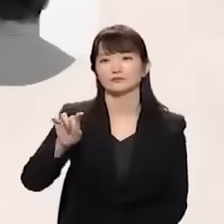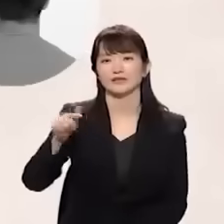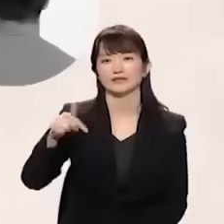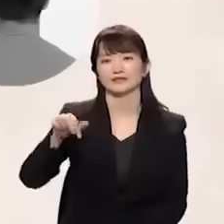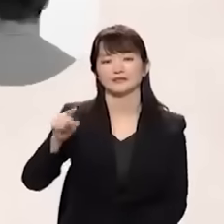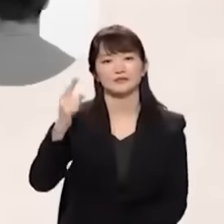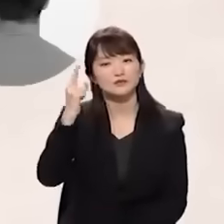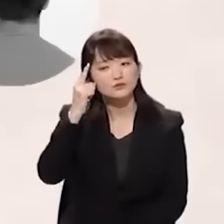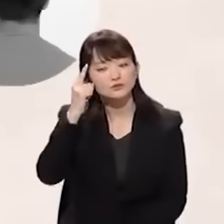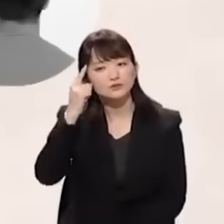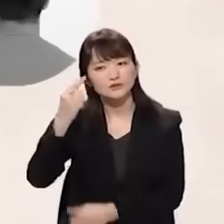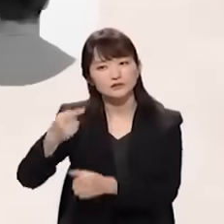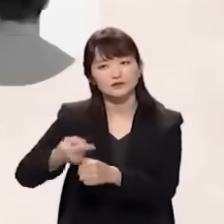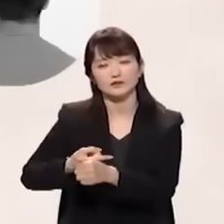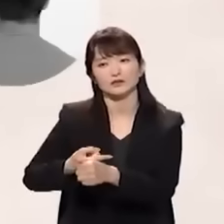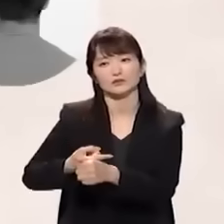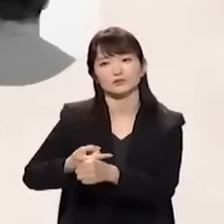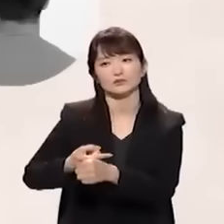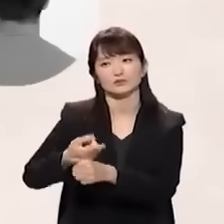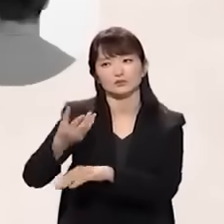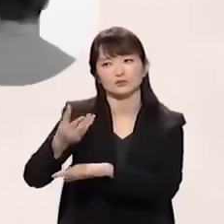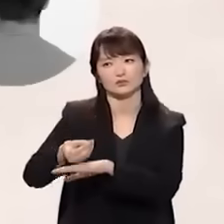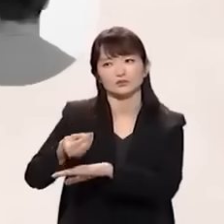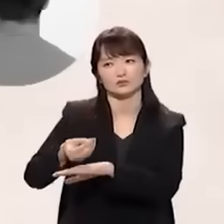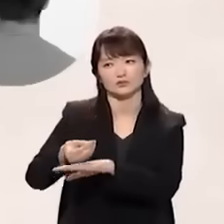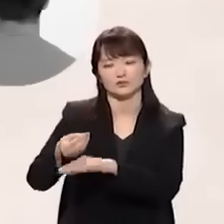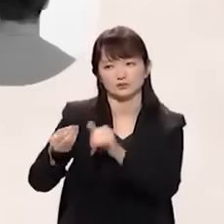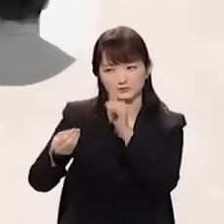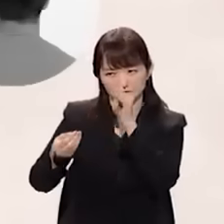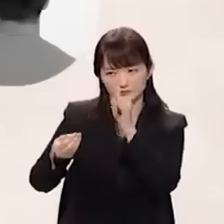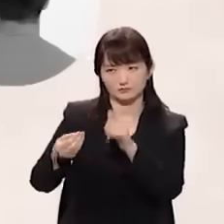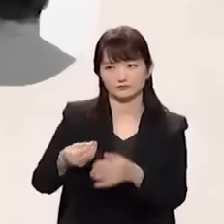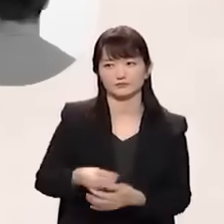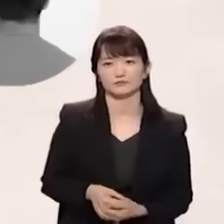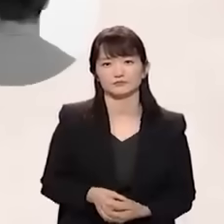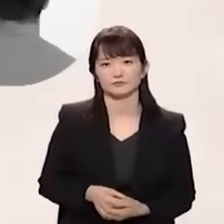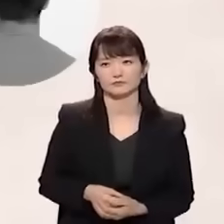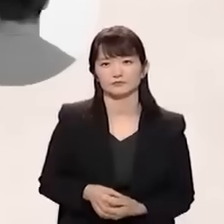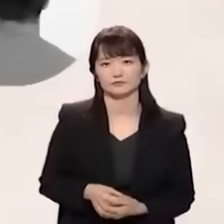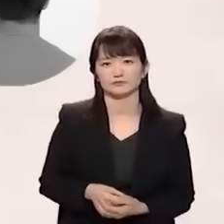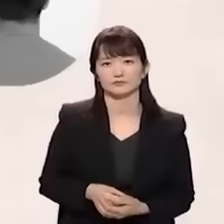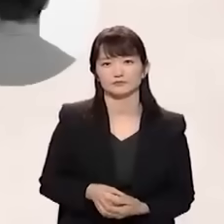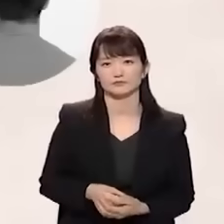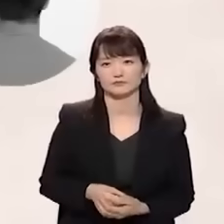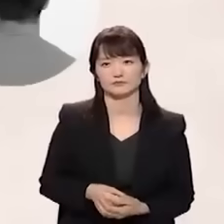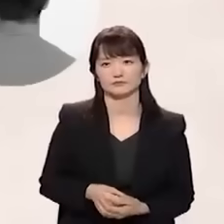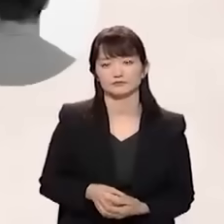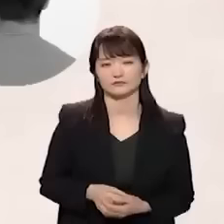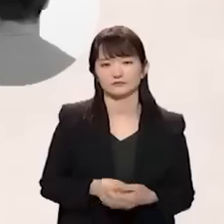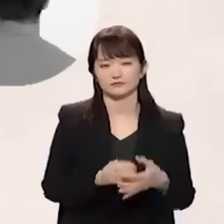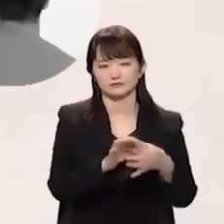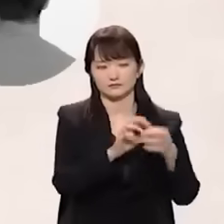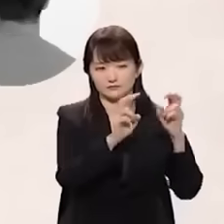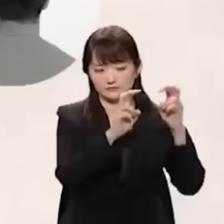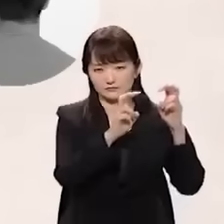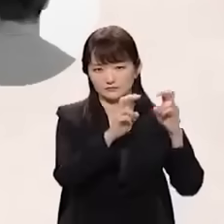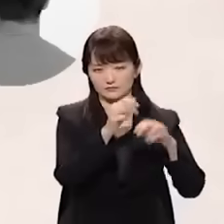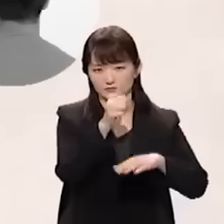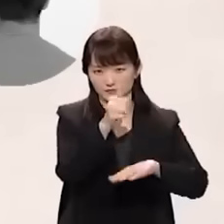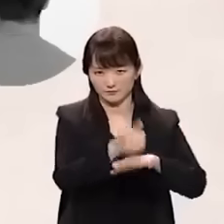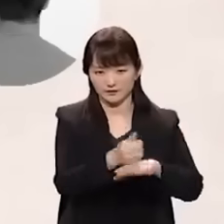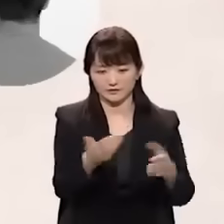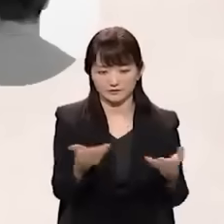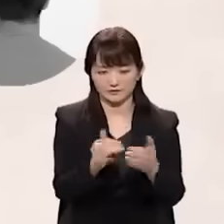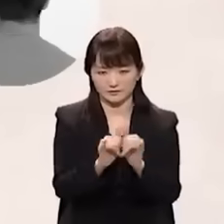전화에 자동 녹음 기능이 활성화돼 있었던 겁니다 그래서 이것뿐만 아니고 또 이제 소속사의 막내 그